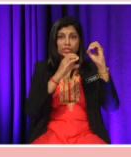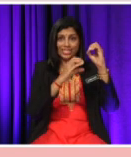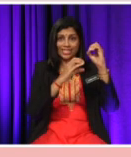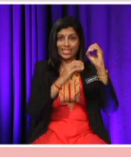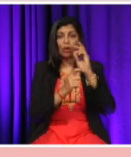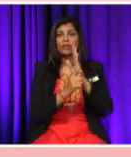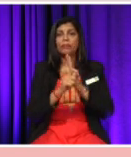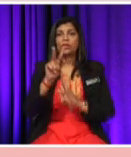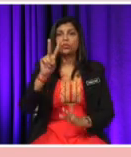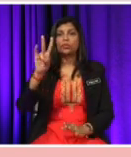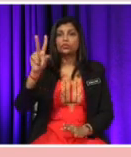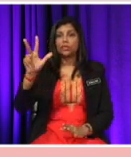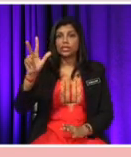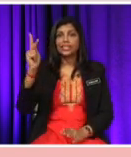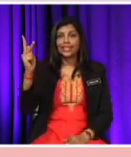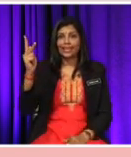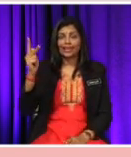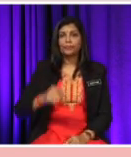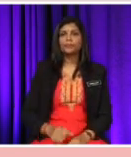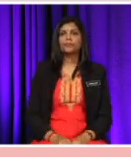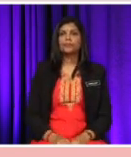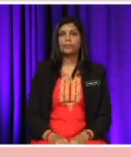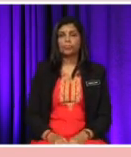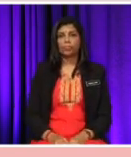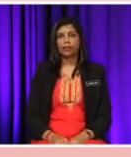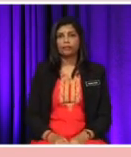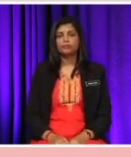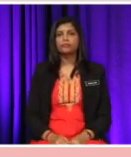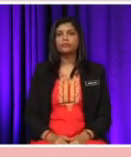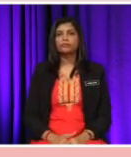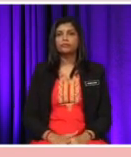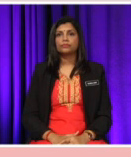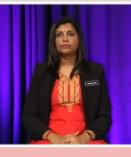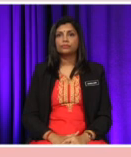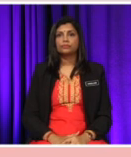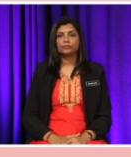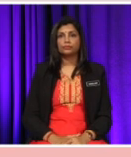pemalati adalah suhu mutlak dalam Kelvin Oke